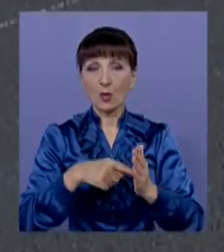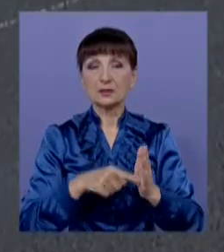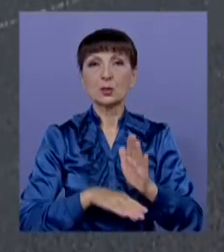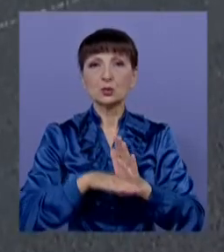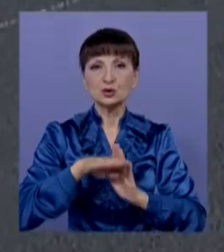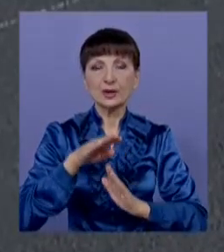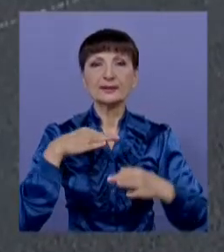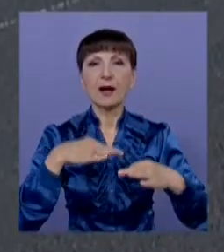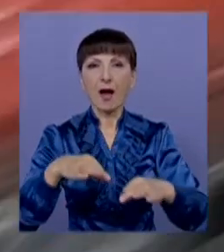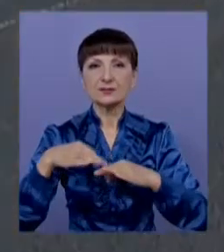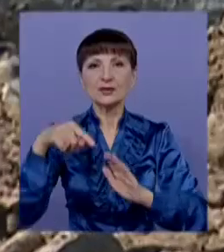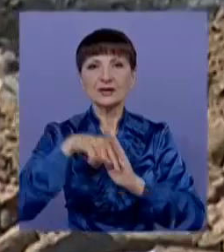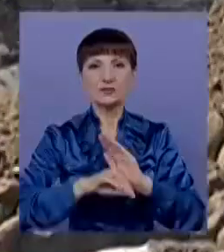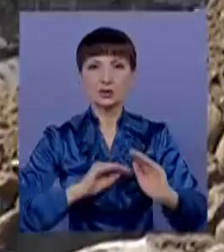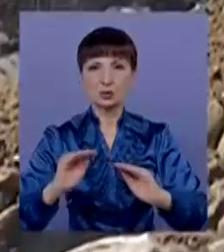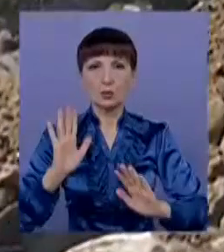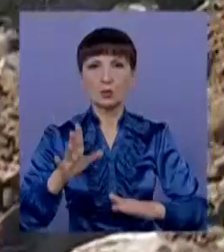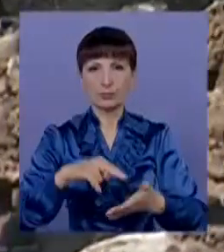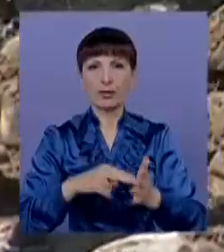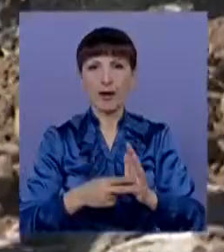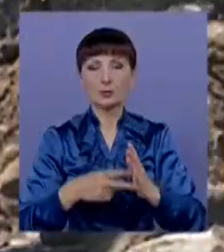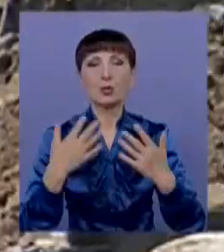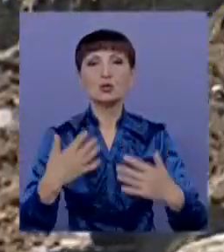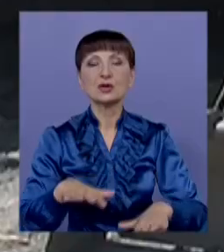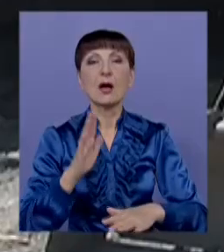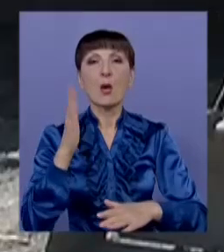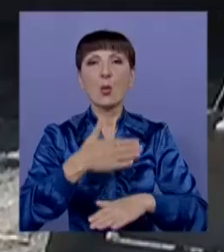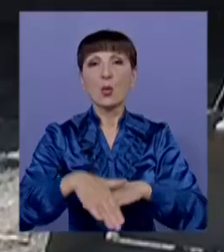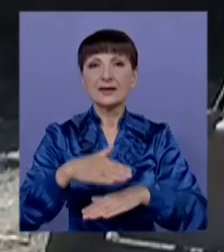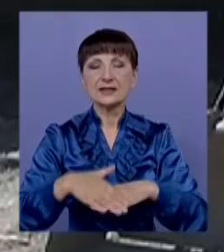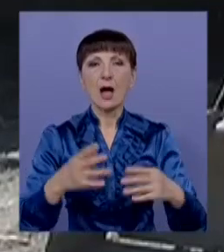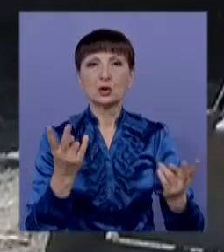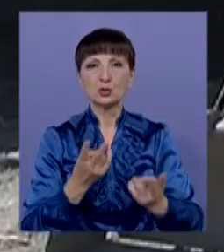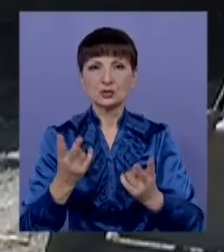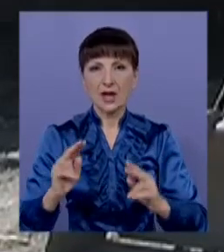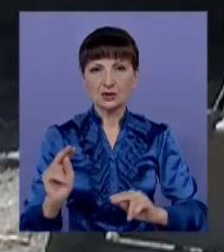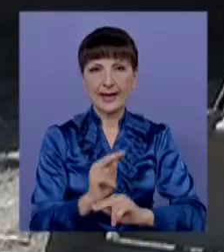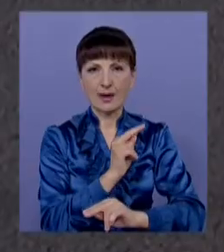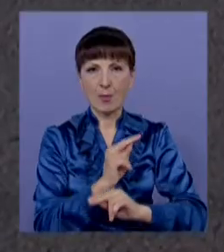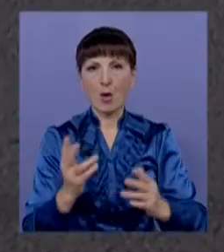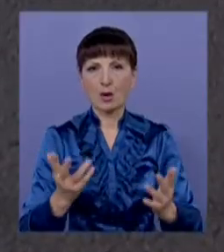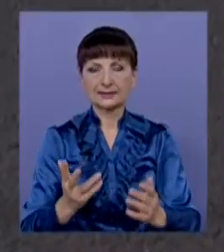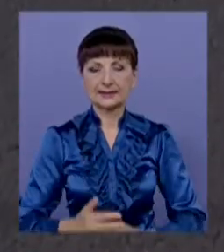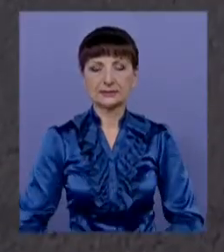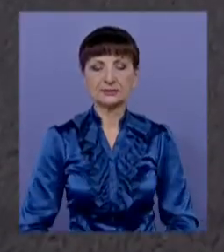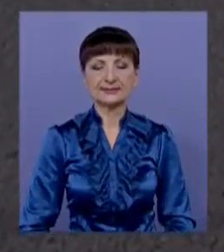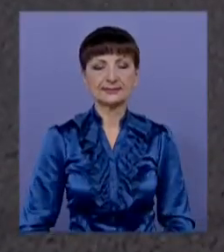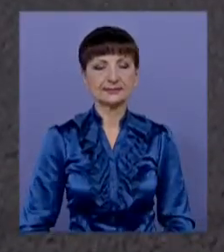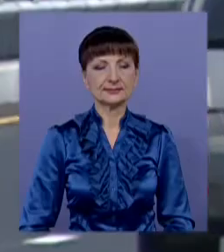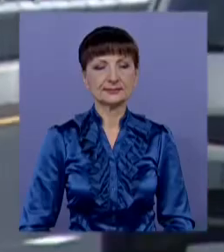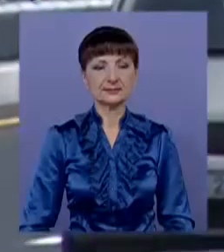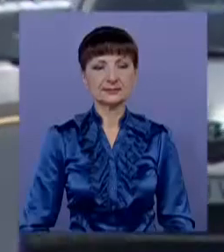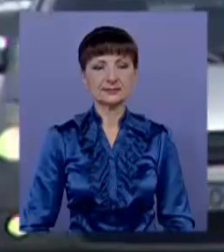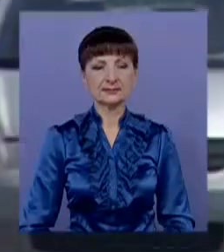улучшение транспортной инфраструктуры. Составлен список потенциальных улиц, нуждающихся в ремонте. Ильзат Акчурин, Айдана Мирамбай,